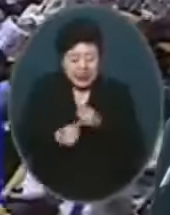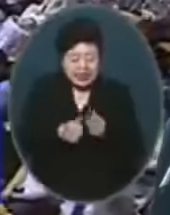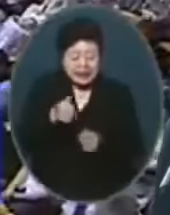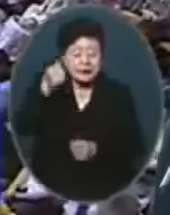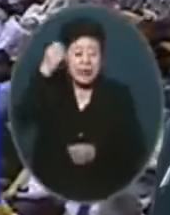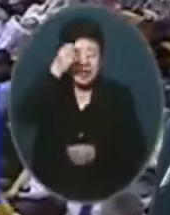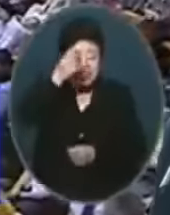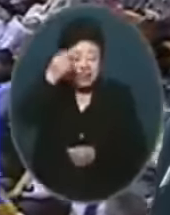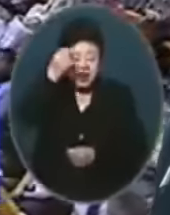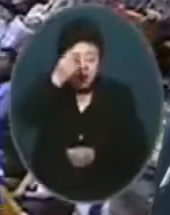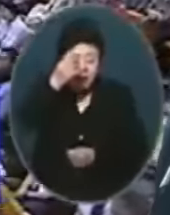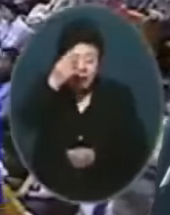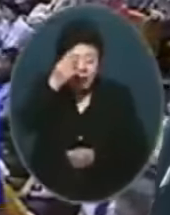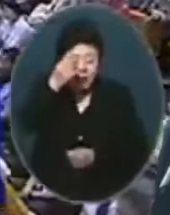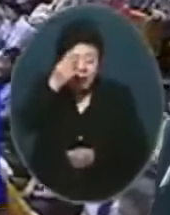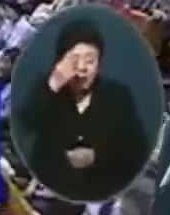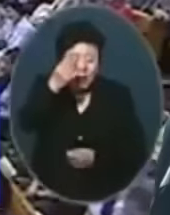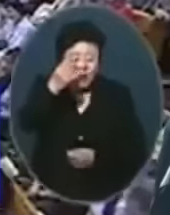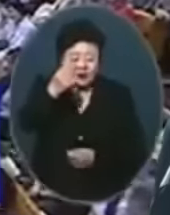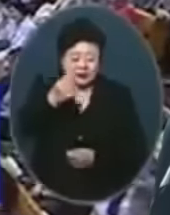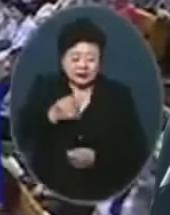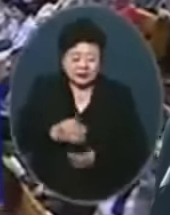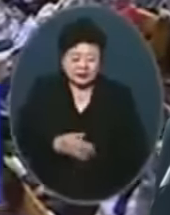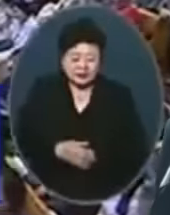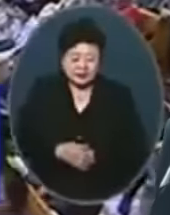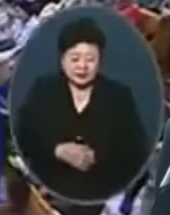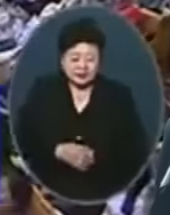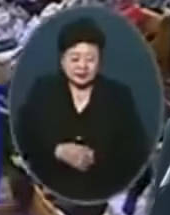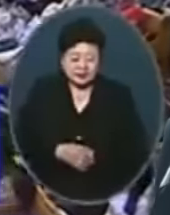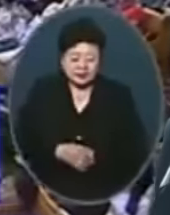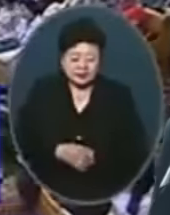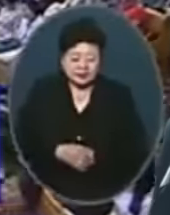알려하노니 하나님의 영으로